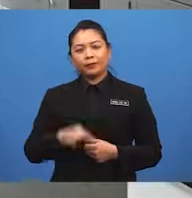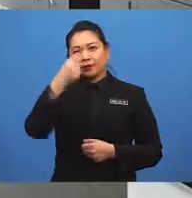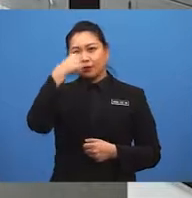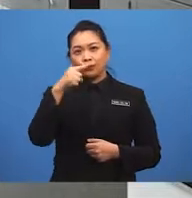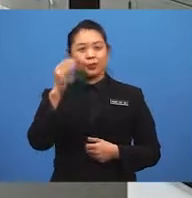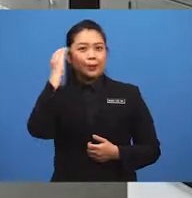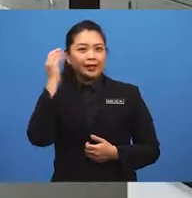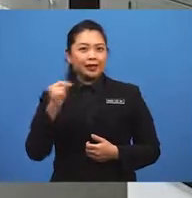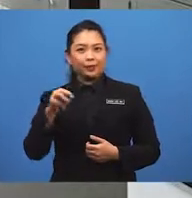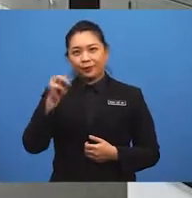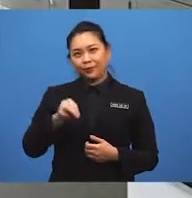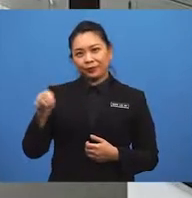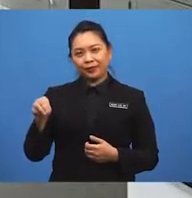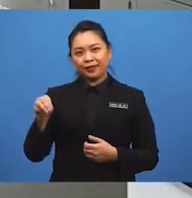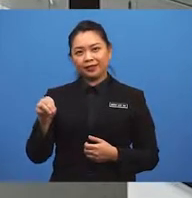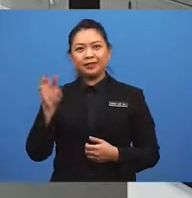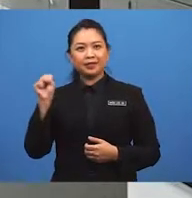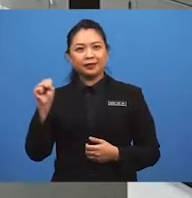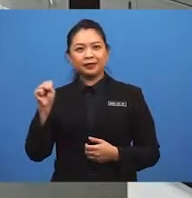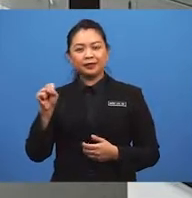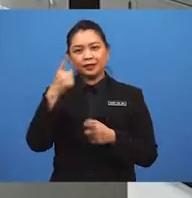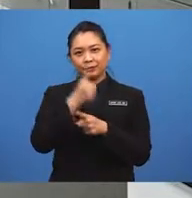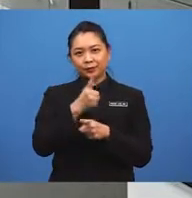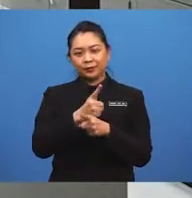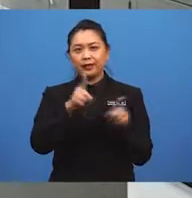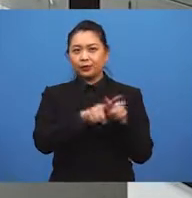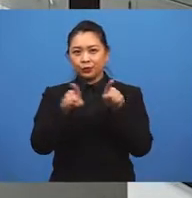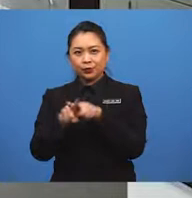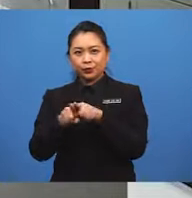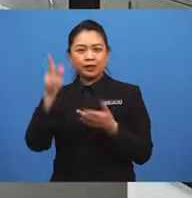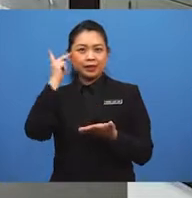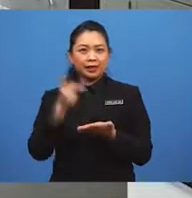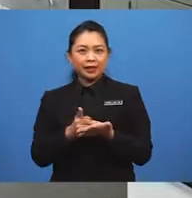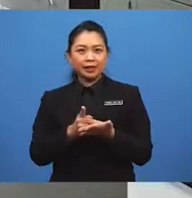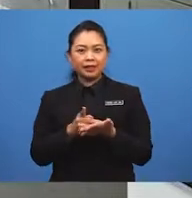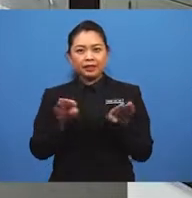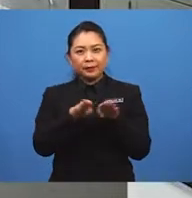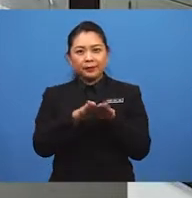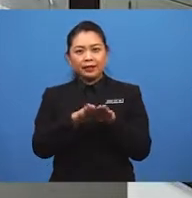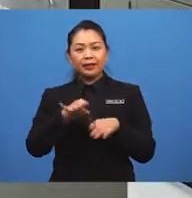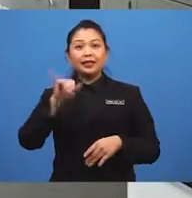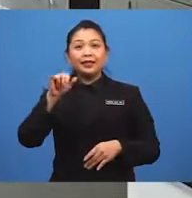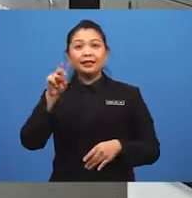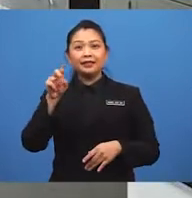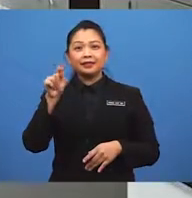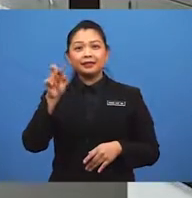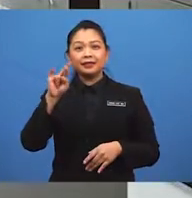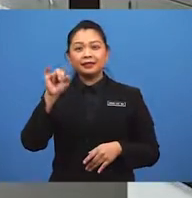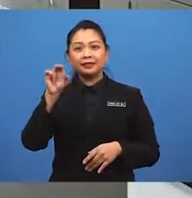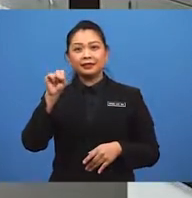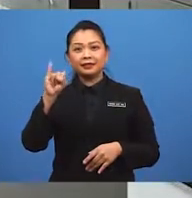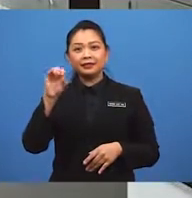Untuk pengetahuan murid-murid, semiconductor tulen juga dikenali sebagai intrinsic